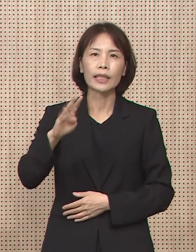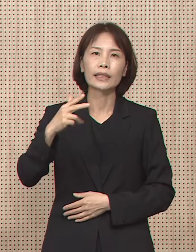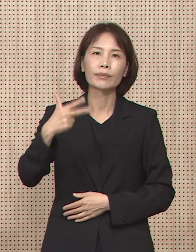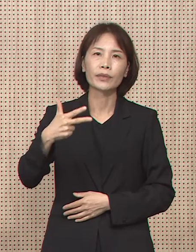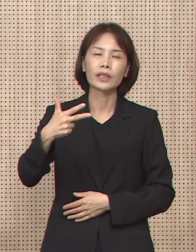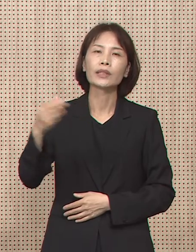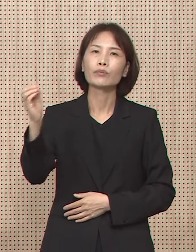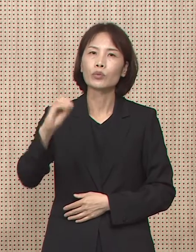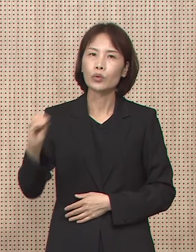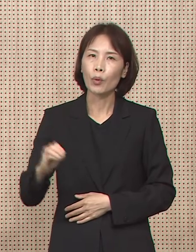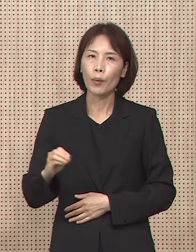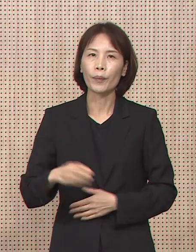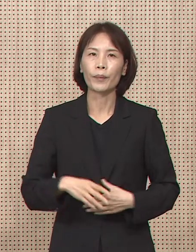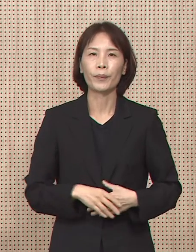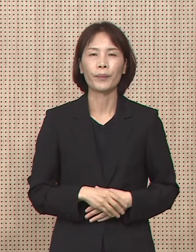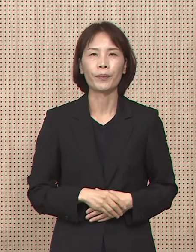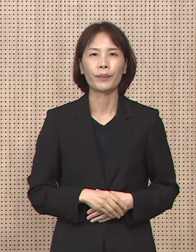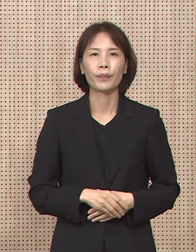44.7%입니다.